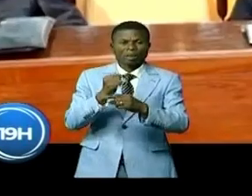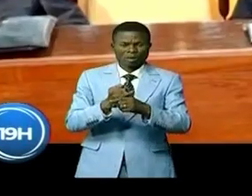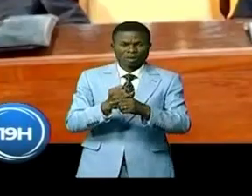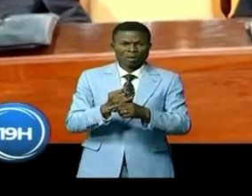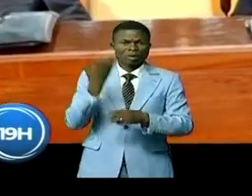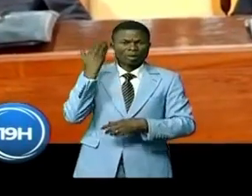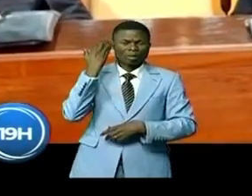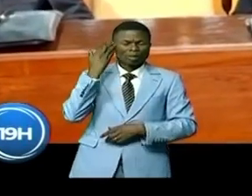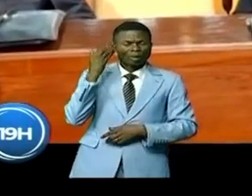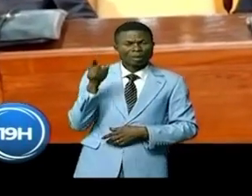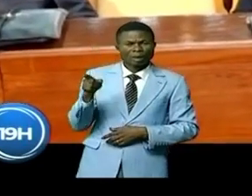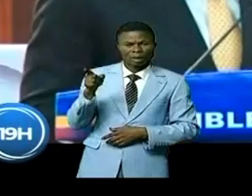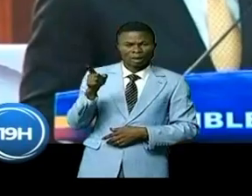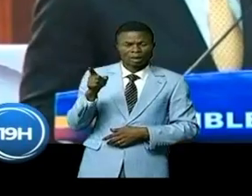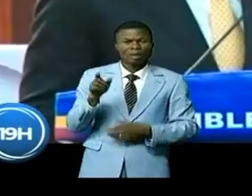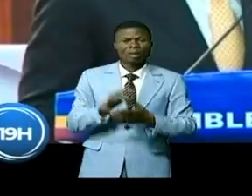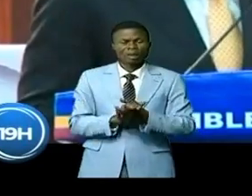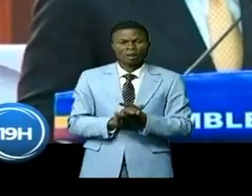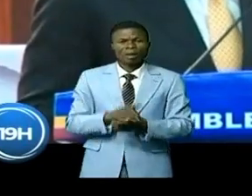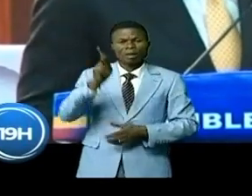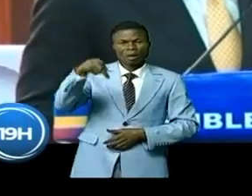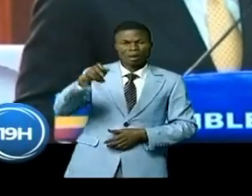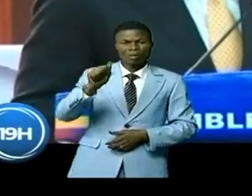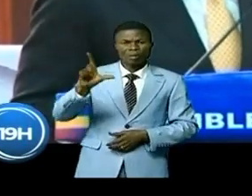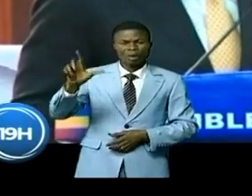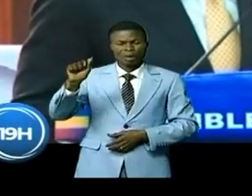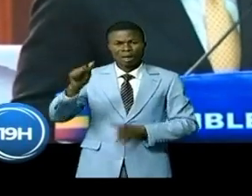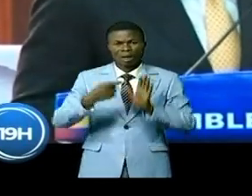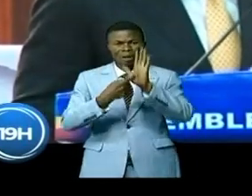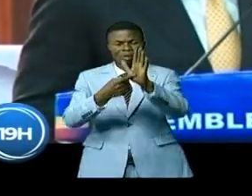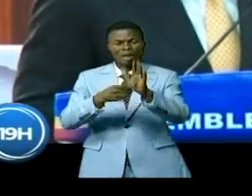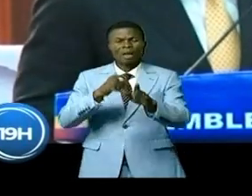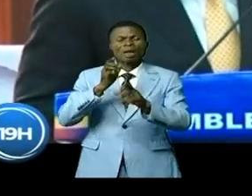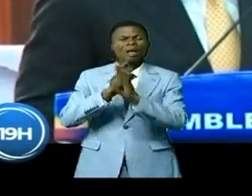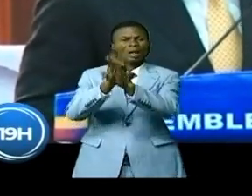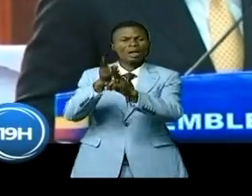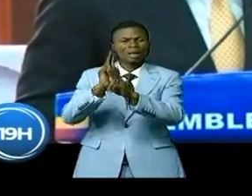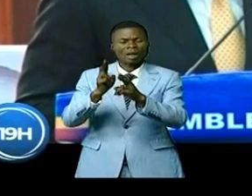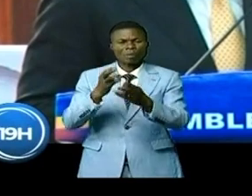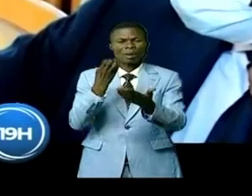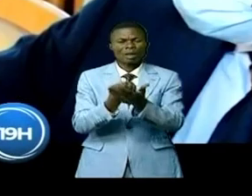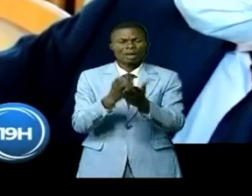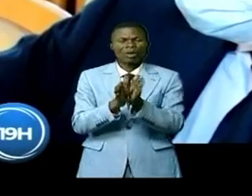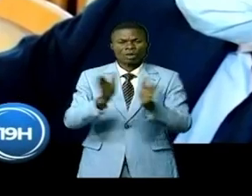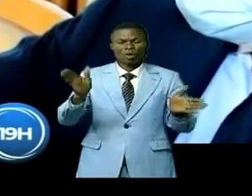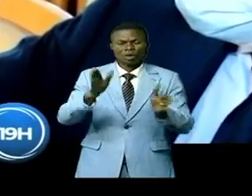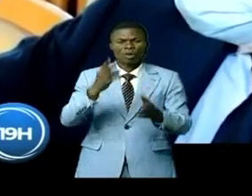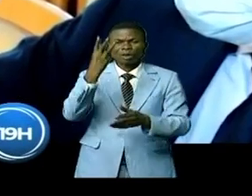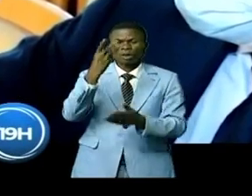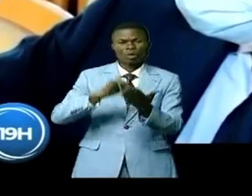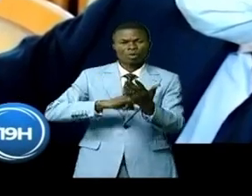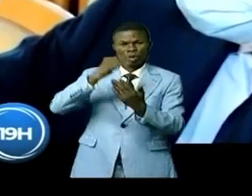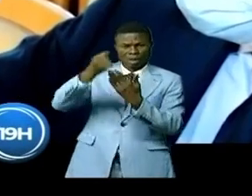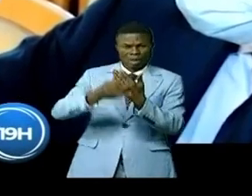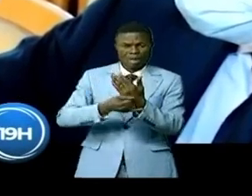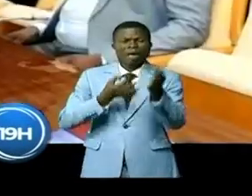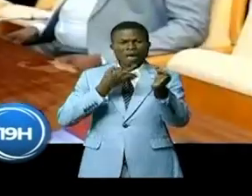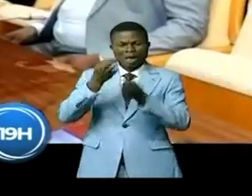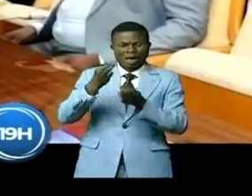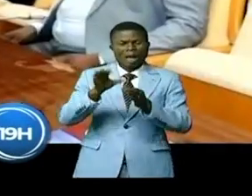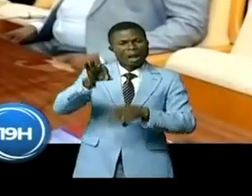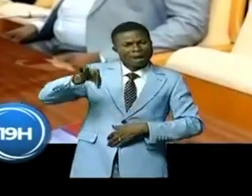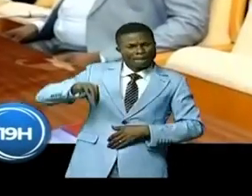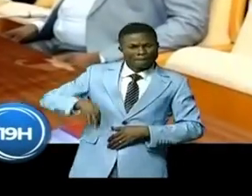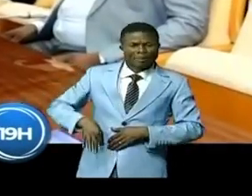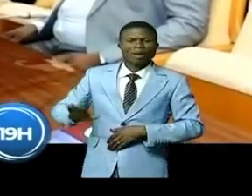Christophe Lutundula Apala Pene Apala, qui présentait l'économie générale de ces 3 projets de ratification, a épinglé les avantages